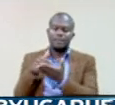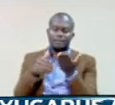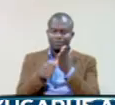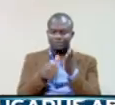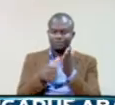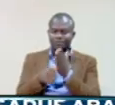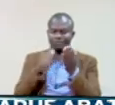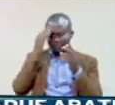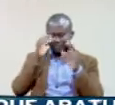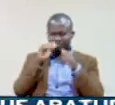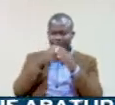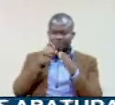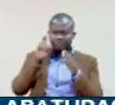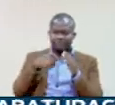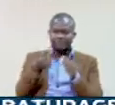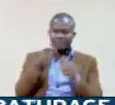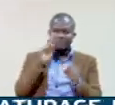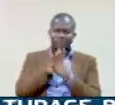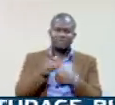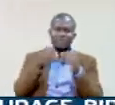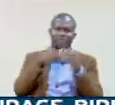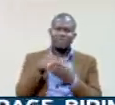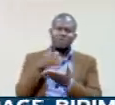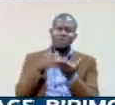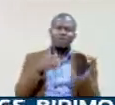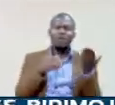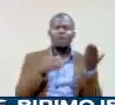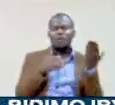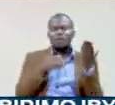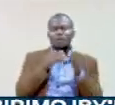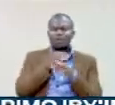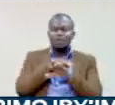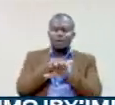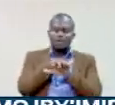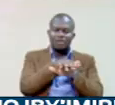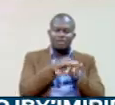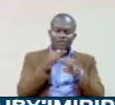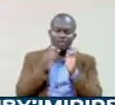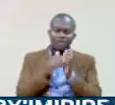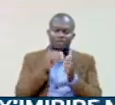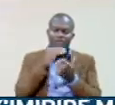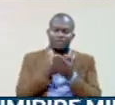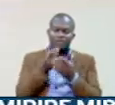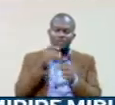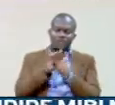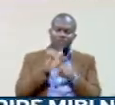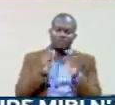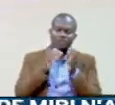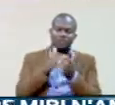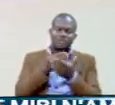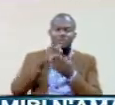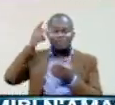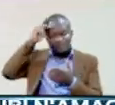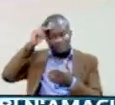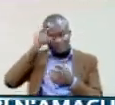ry'ikibazo kubera ko hakenerwa amafaranga menshi yo kugaburira amafi ariko kubyaza byo ntago bisaba amafaranga menshi ahubwo bisaba